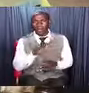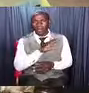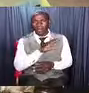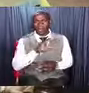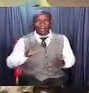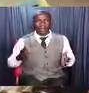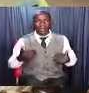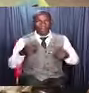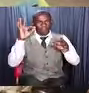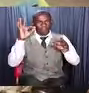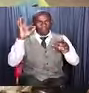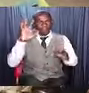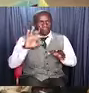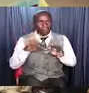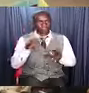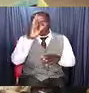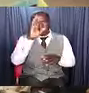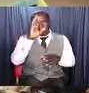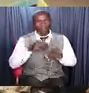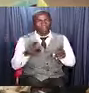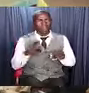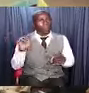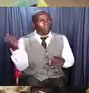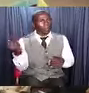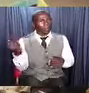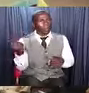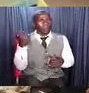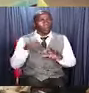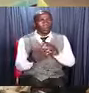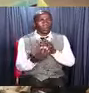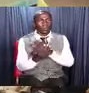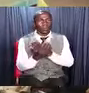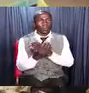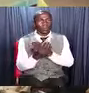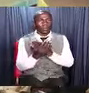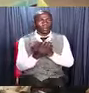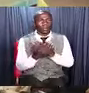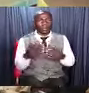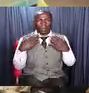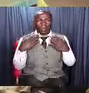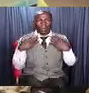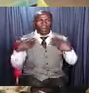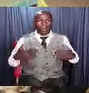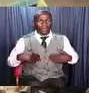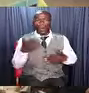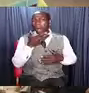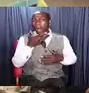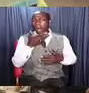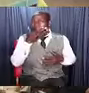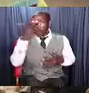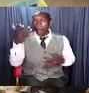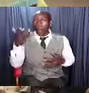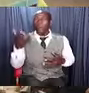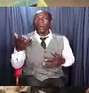Christian. Ana imani kweli kwa Mungu. Really has the faith. Lakini hata ameamka asubuhi. But having woken up in the morning. Maana tu mwili uko moto, mwili uko. Just the child, the